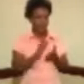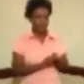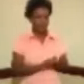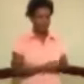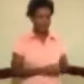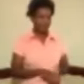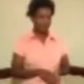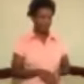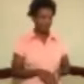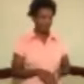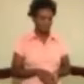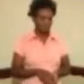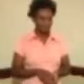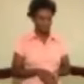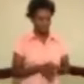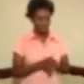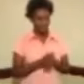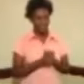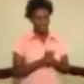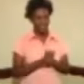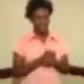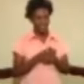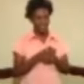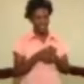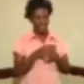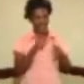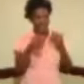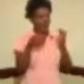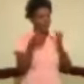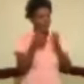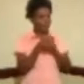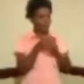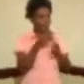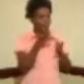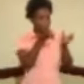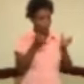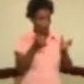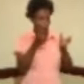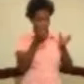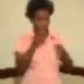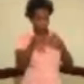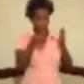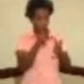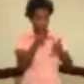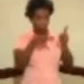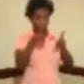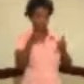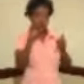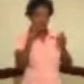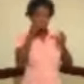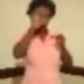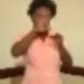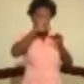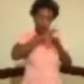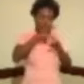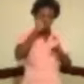En avant! Bref là, numéro 8, Toroa, symbole de la production, de la productivité et de la force.